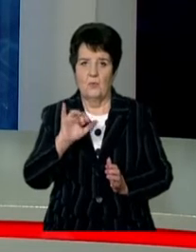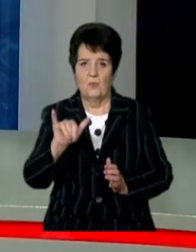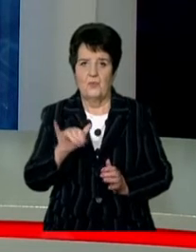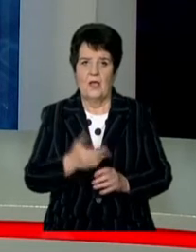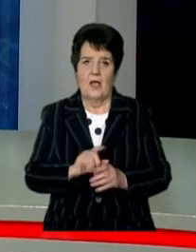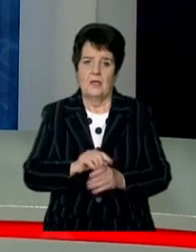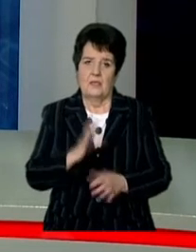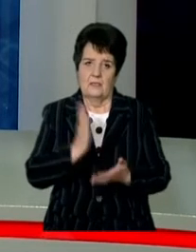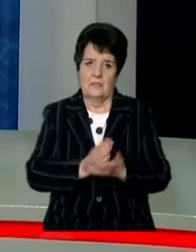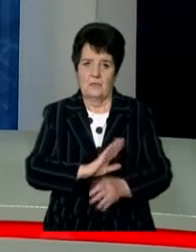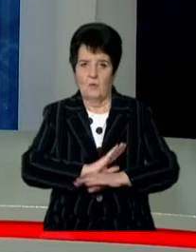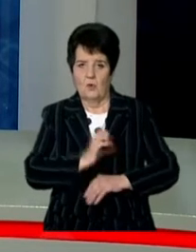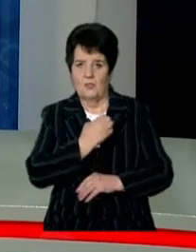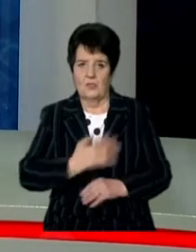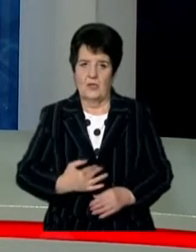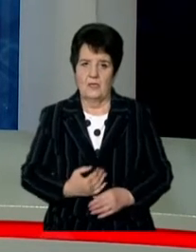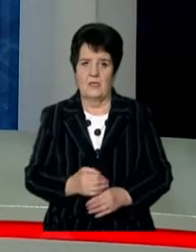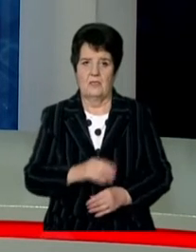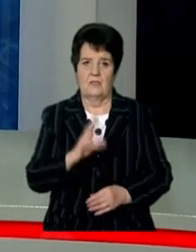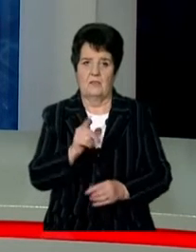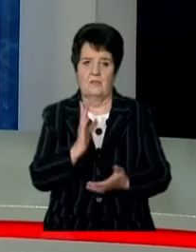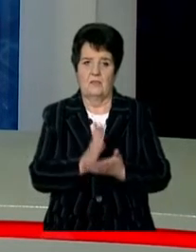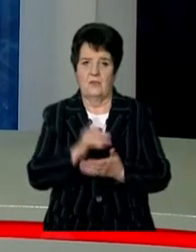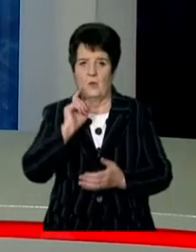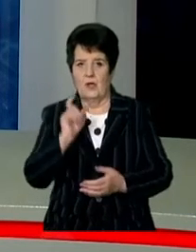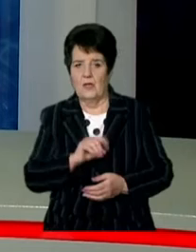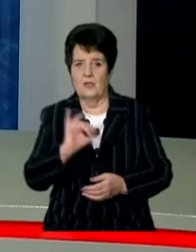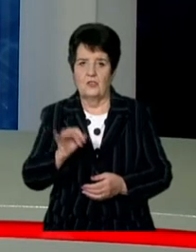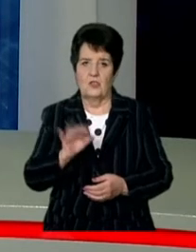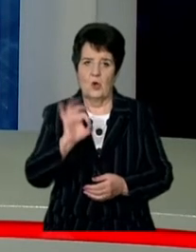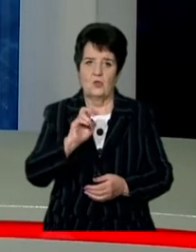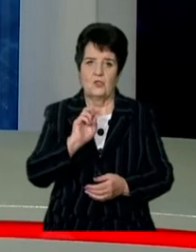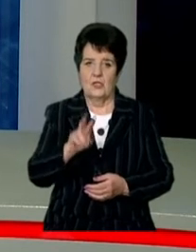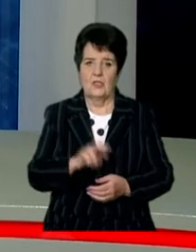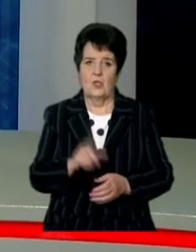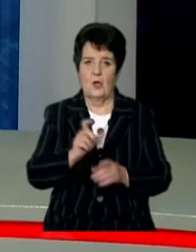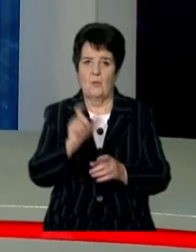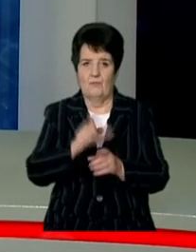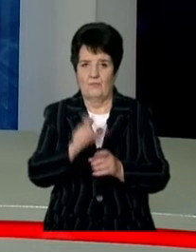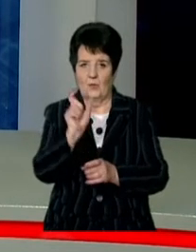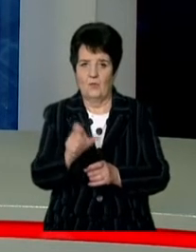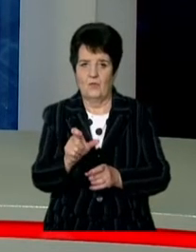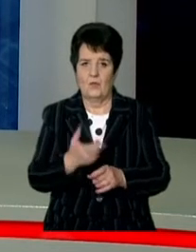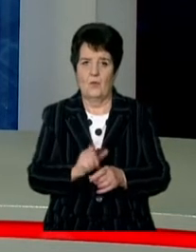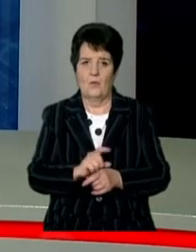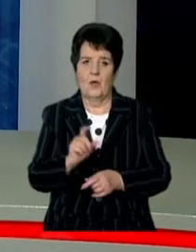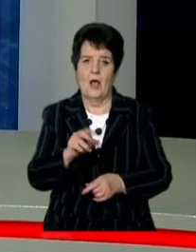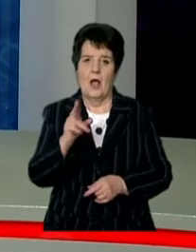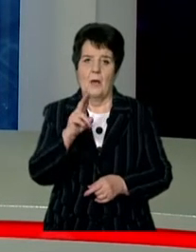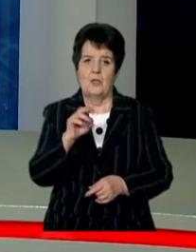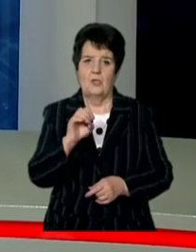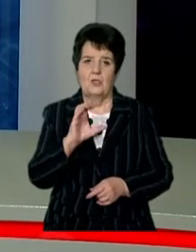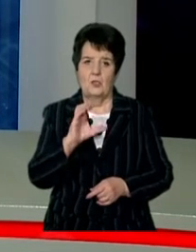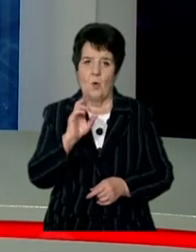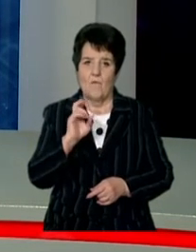răniți. După pretinsele plebiscite condamnate și de Ucraina și de Occident, purtătorul de cuvânt al președinției ruse, Dmitri Peskov,